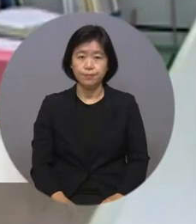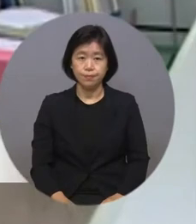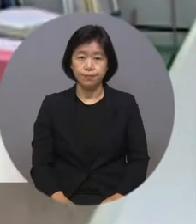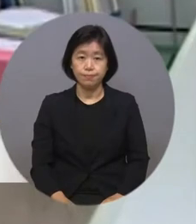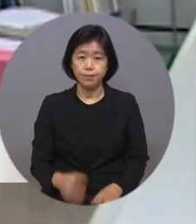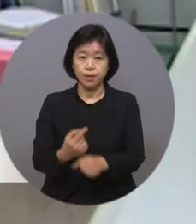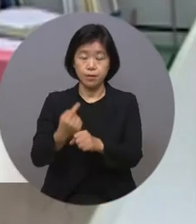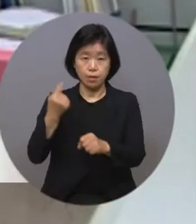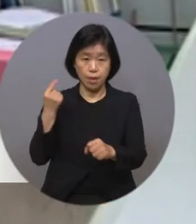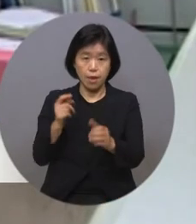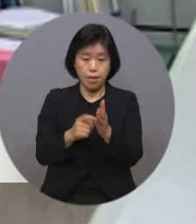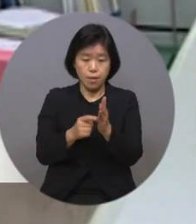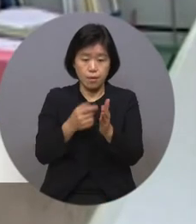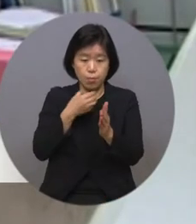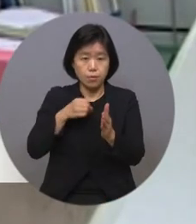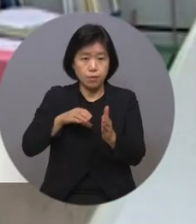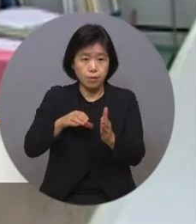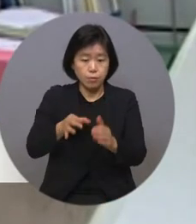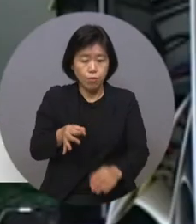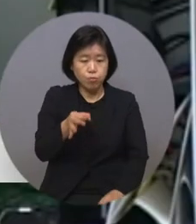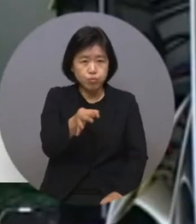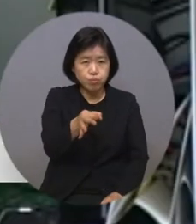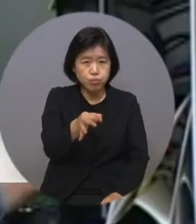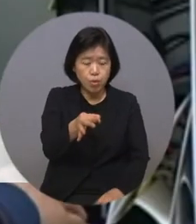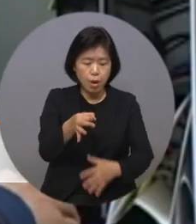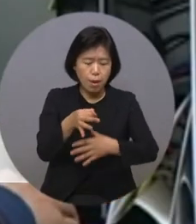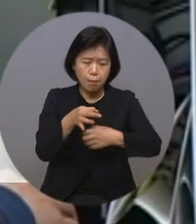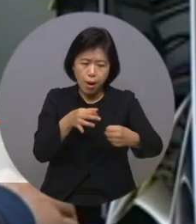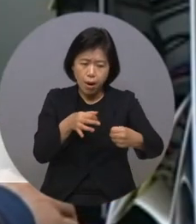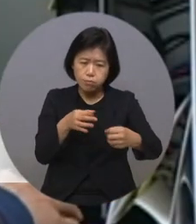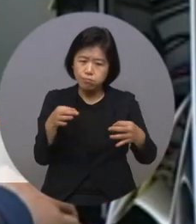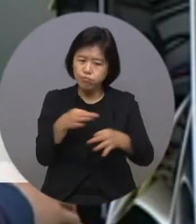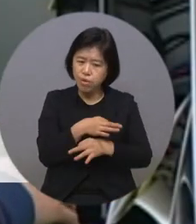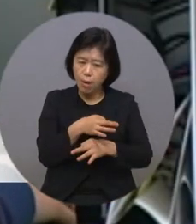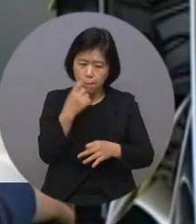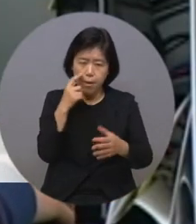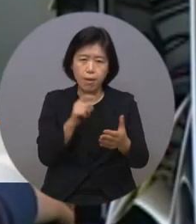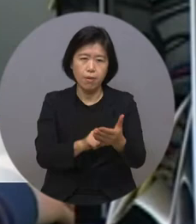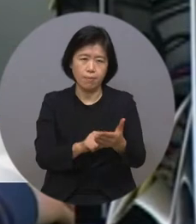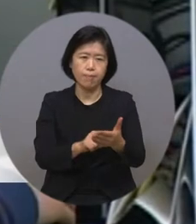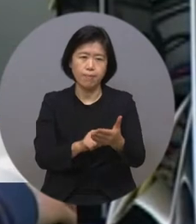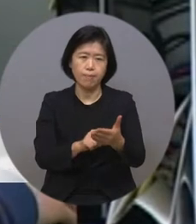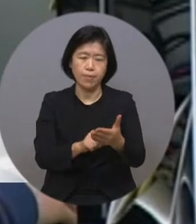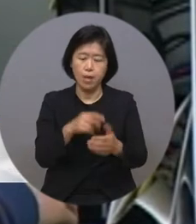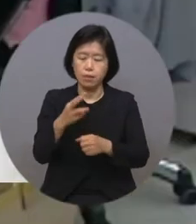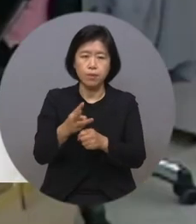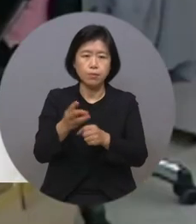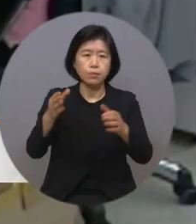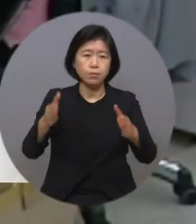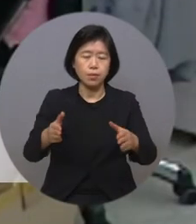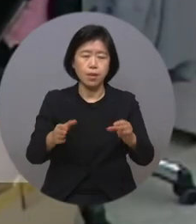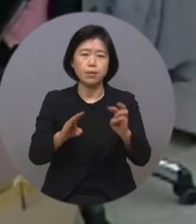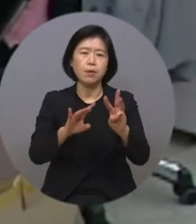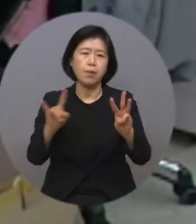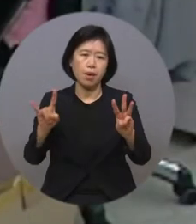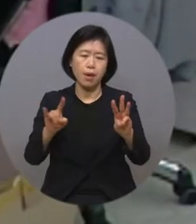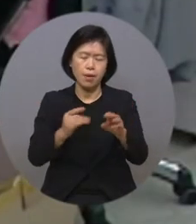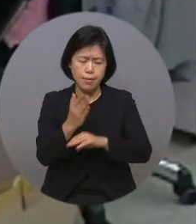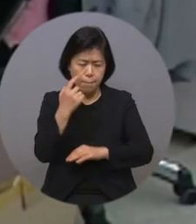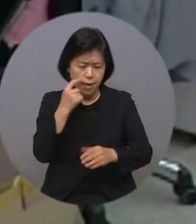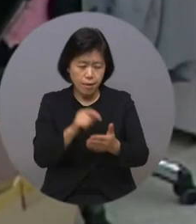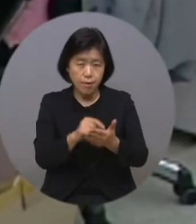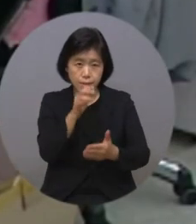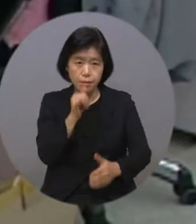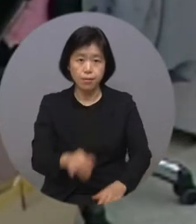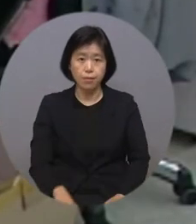지난해 긴급 복지 지원 부정수급 적발 건수가 2017년 대비 3배 이상 증가한 것으로 없어 됐습니다 또한